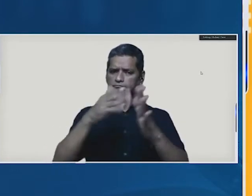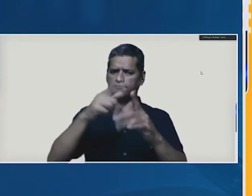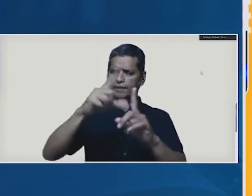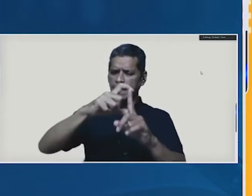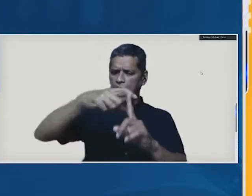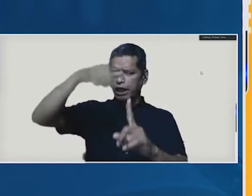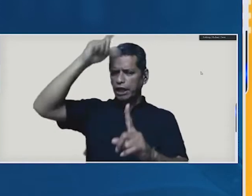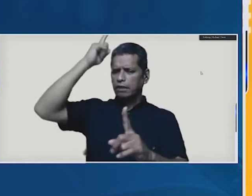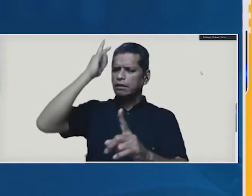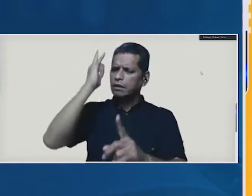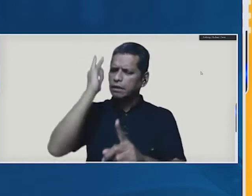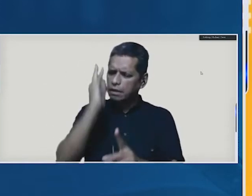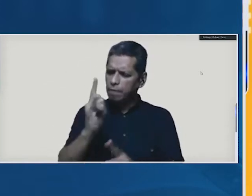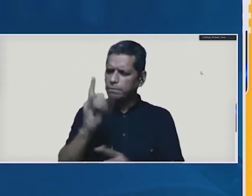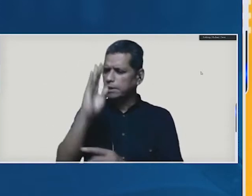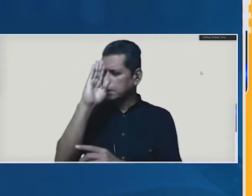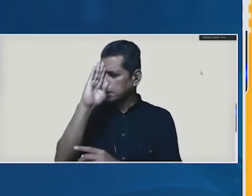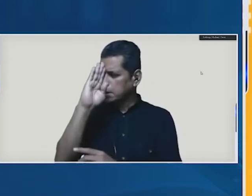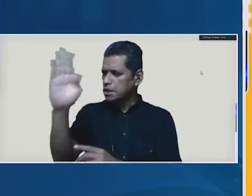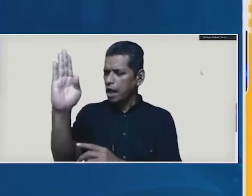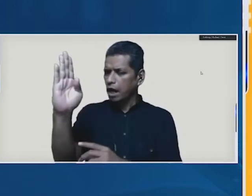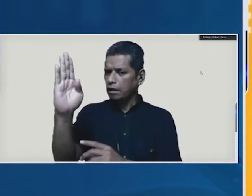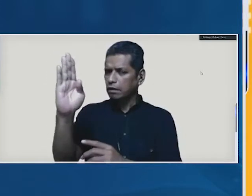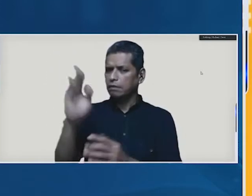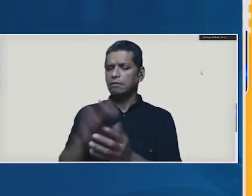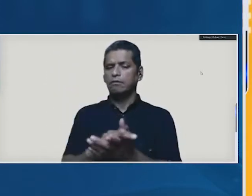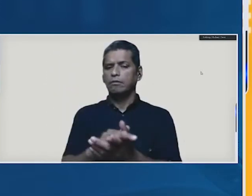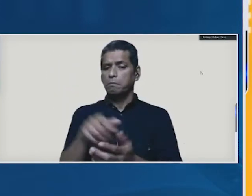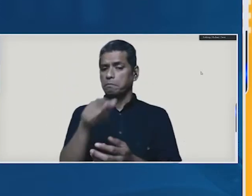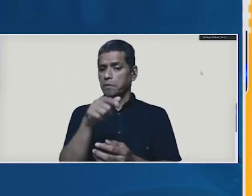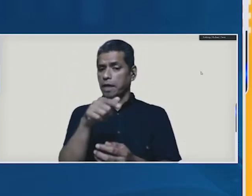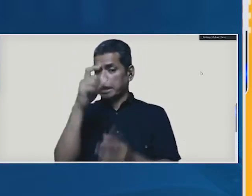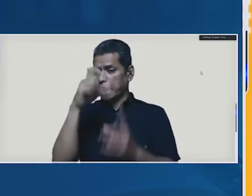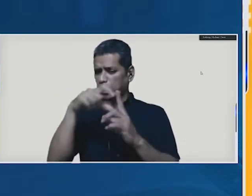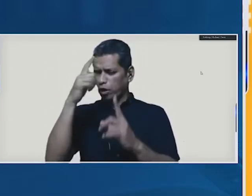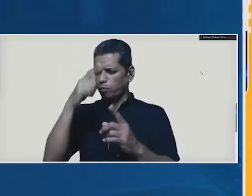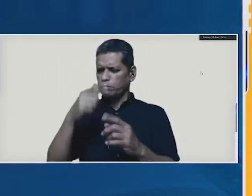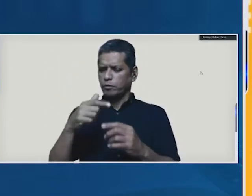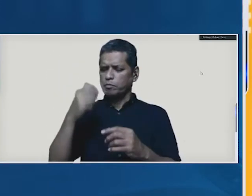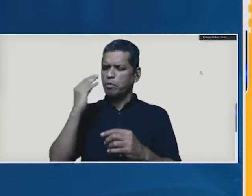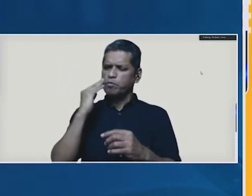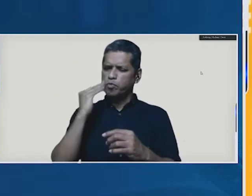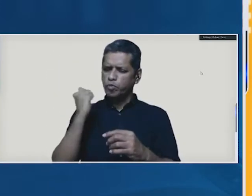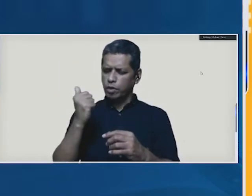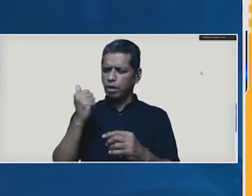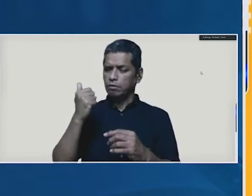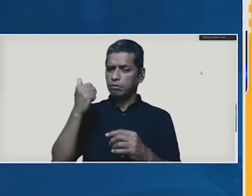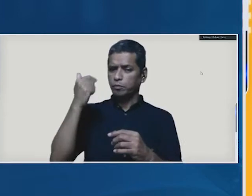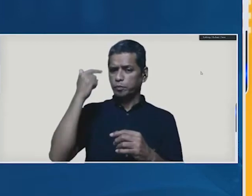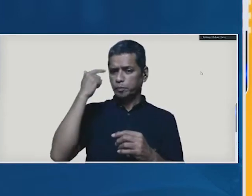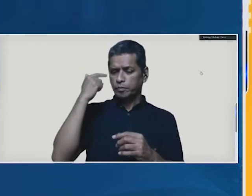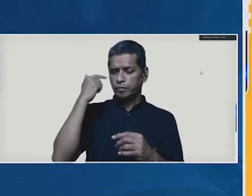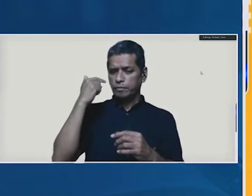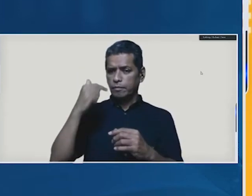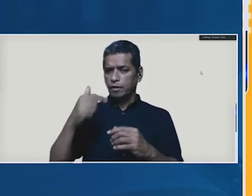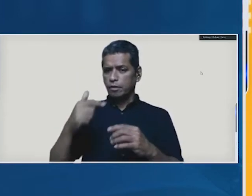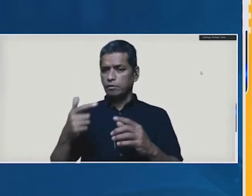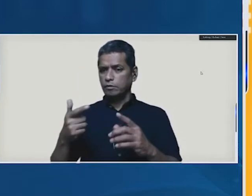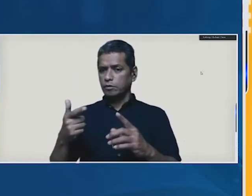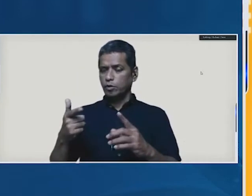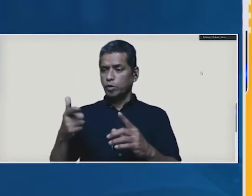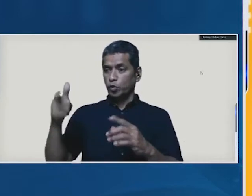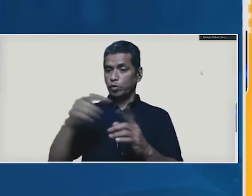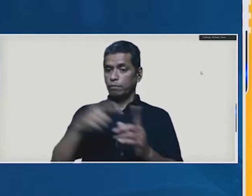seorang anak muda di kota metropolitan termegah kota termegah pada zaman itu yaitu babilon